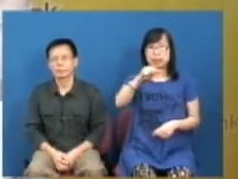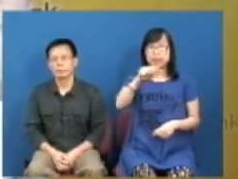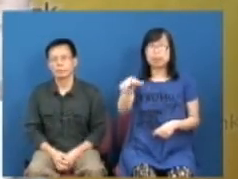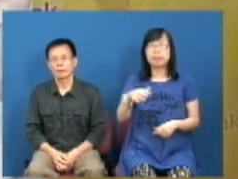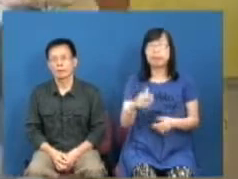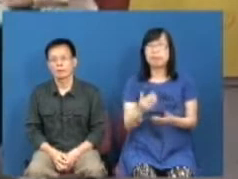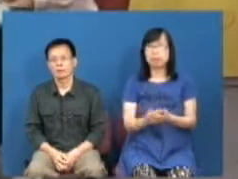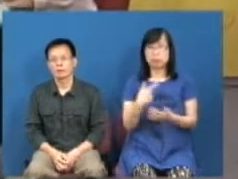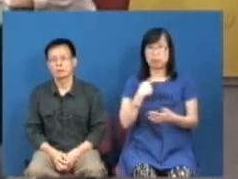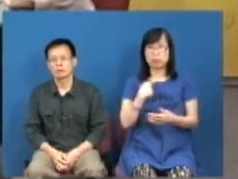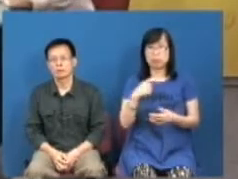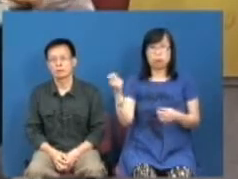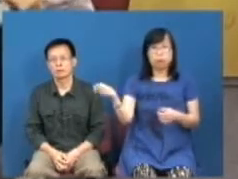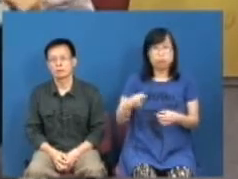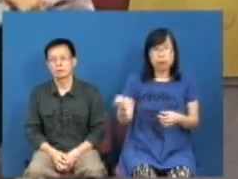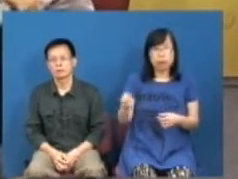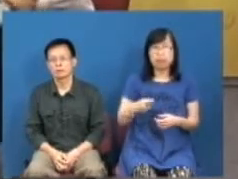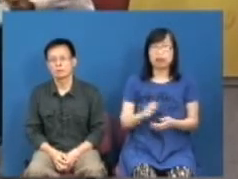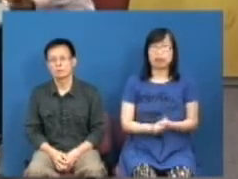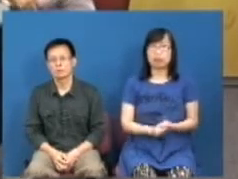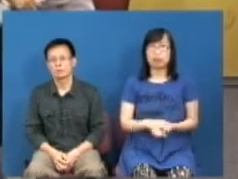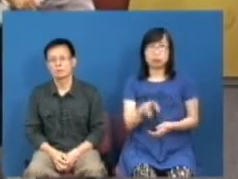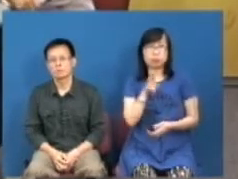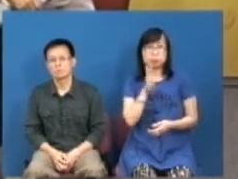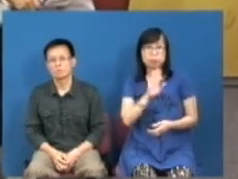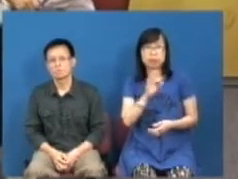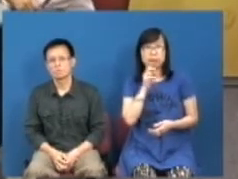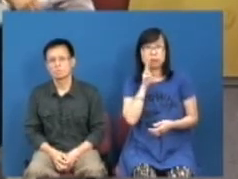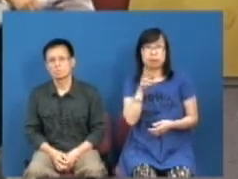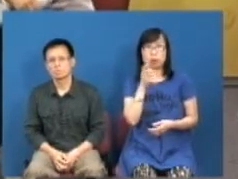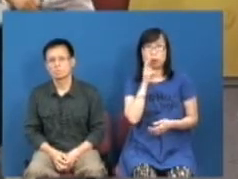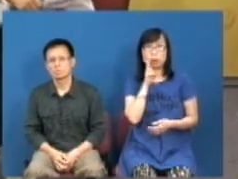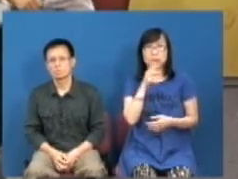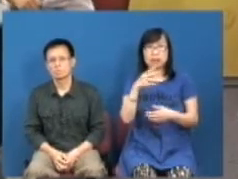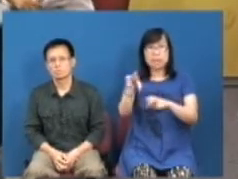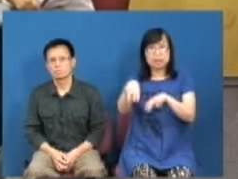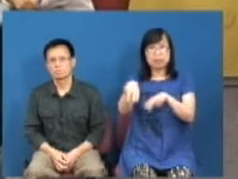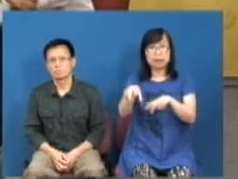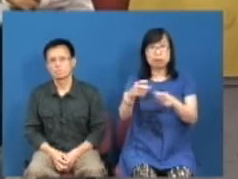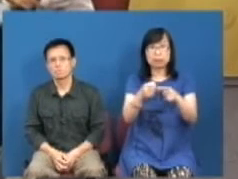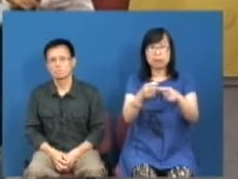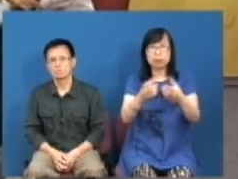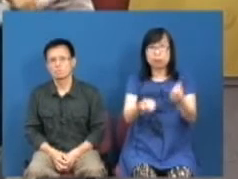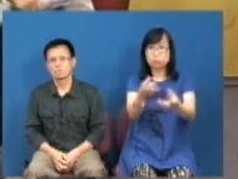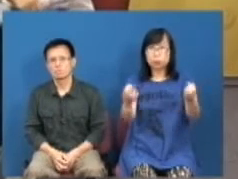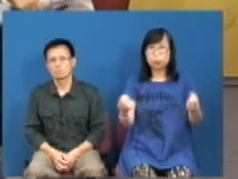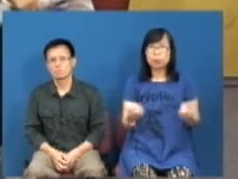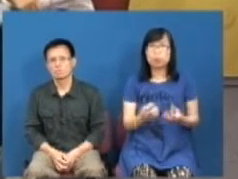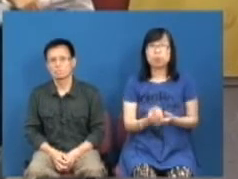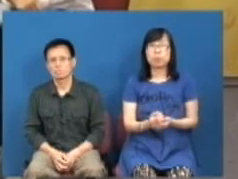我覺得都要快馬加鞭。如果唔係咧，你就會好似咧郊野公園個情況一樣，即係又會